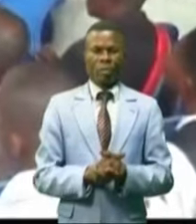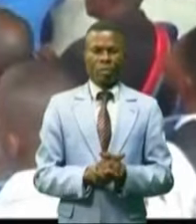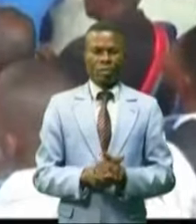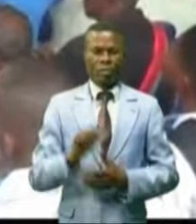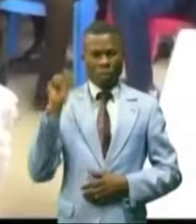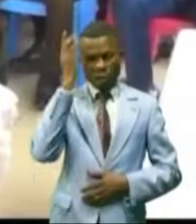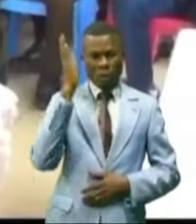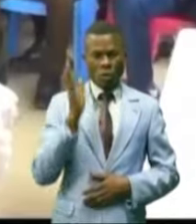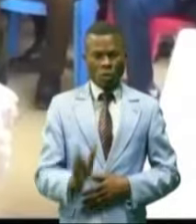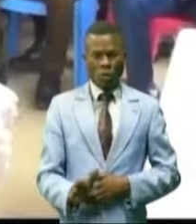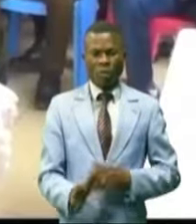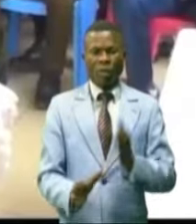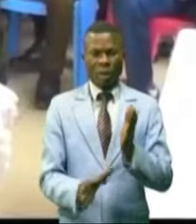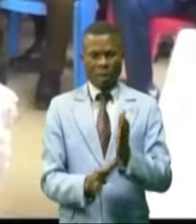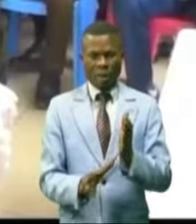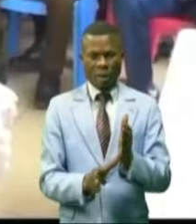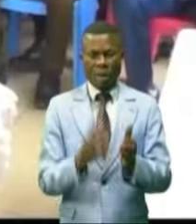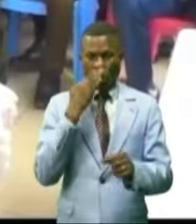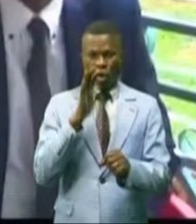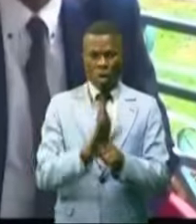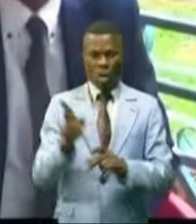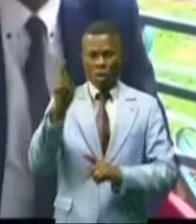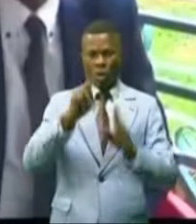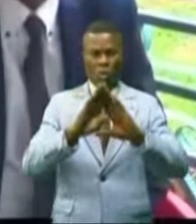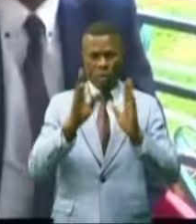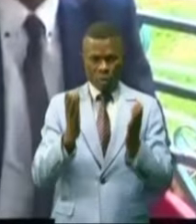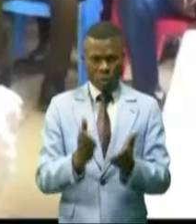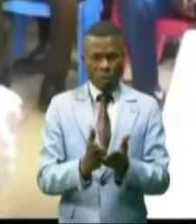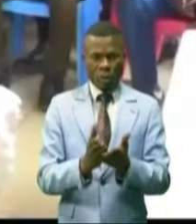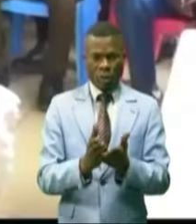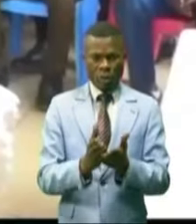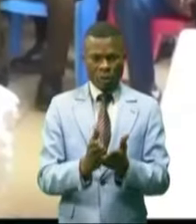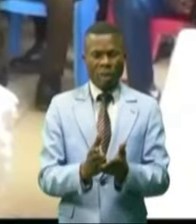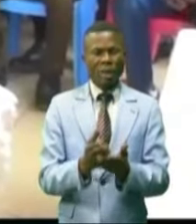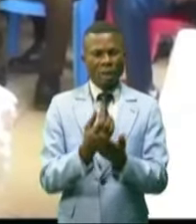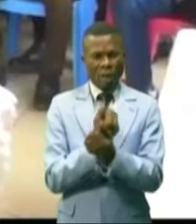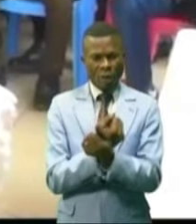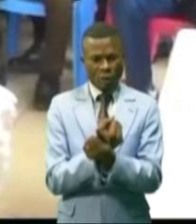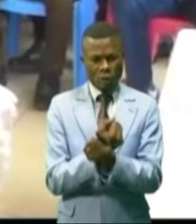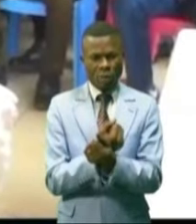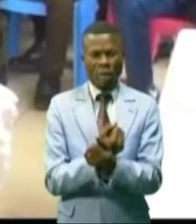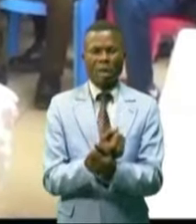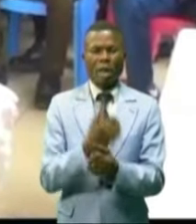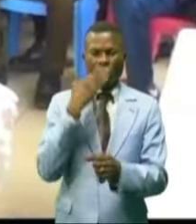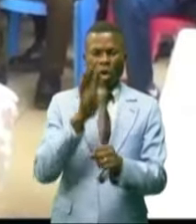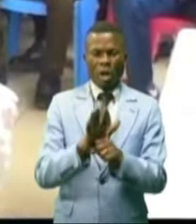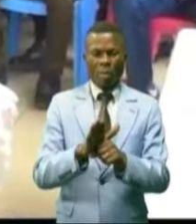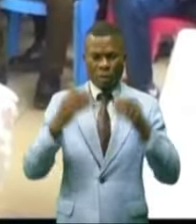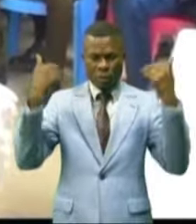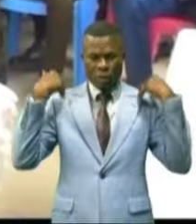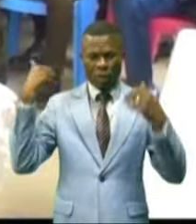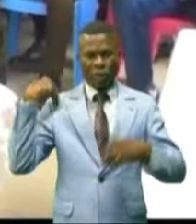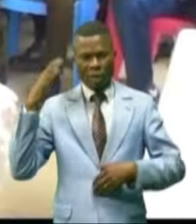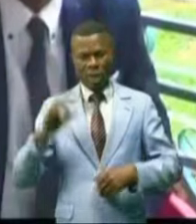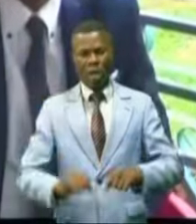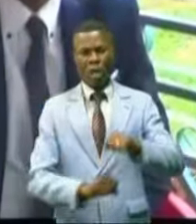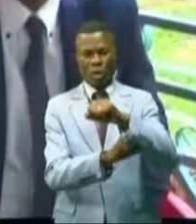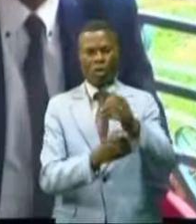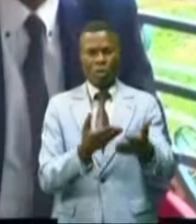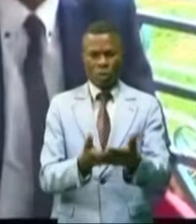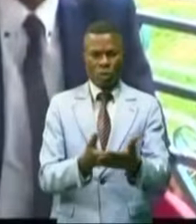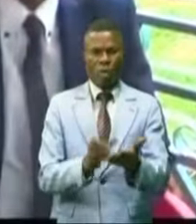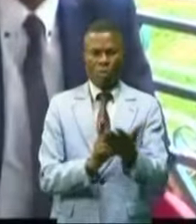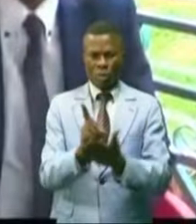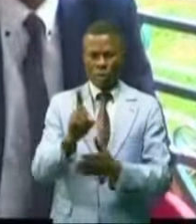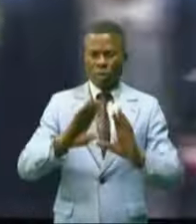gouverneur Armand Iyamba a promis à la population de faire les œuvres de chef de l'État et de les accompagner pour le